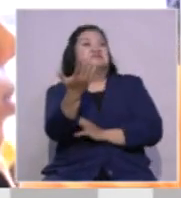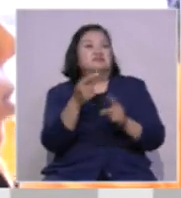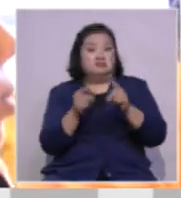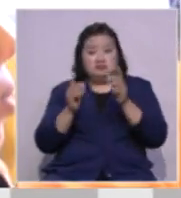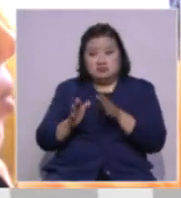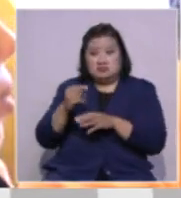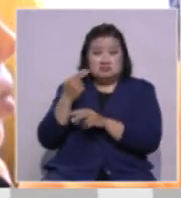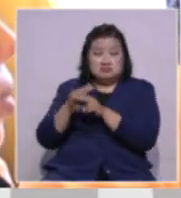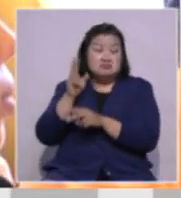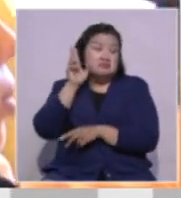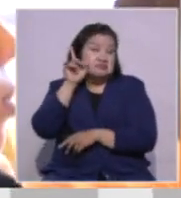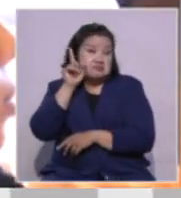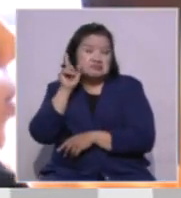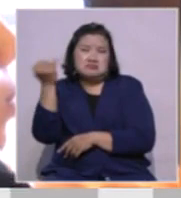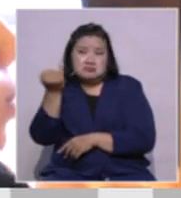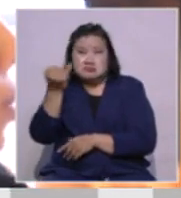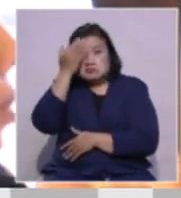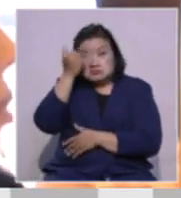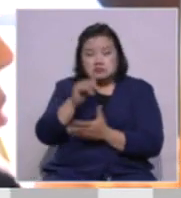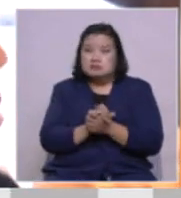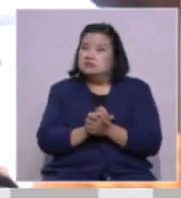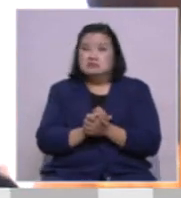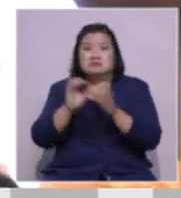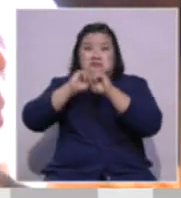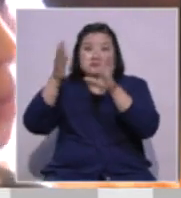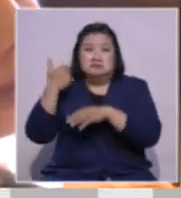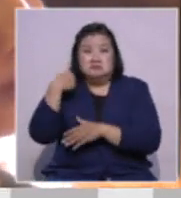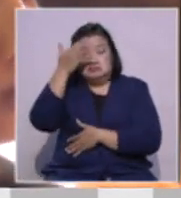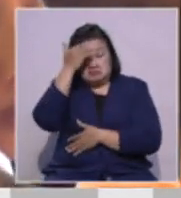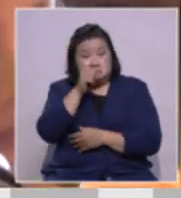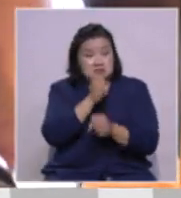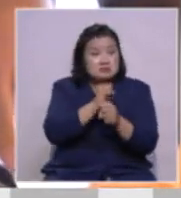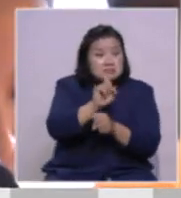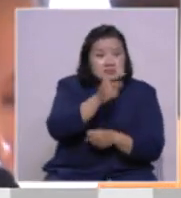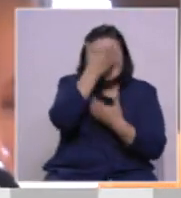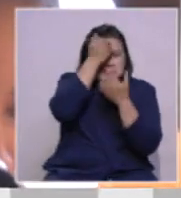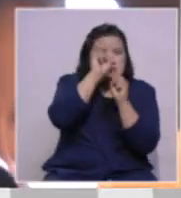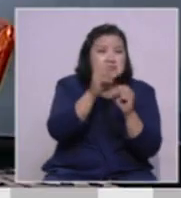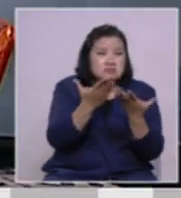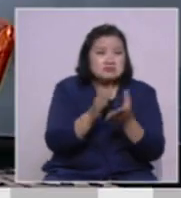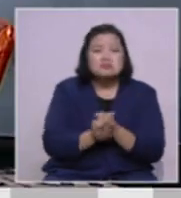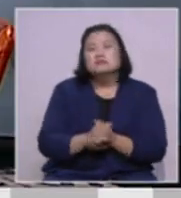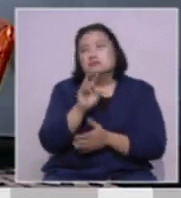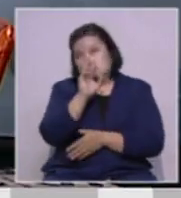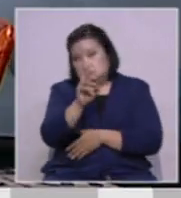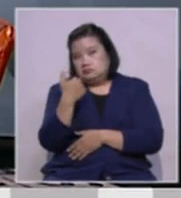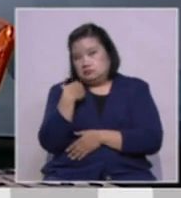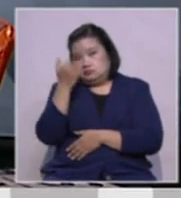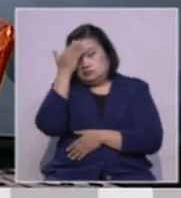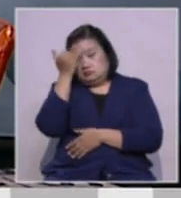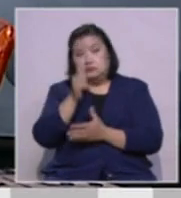เรื่องอื้อฉาวมันก็เยอะจนมันกลบ เรื่อง อ ื่น ไปเพราะฉะนั้นนี่คือปัญหาของครม.ชุดนี้ อาจจะกลบความสามารถที่มี